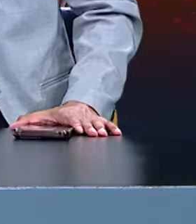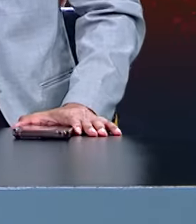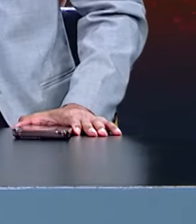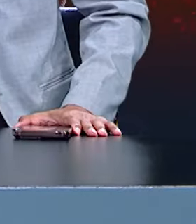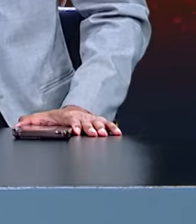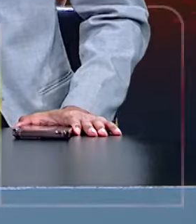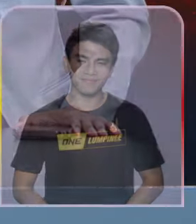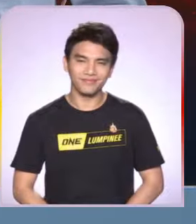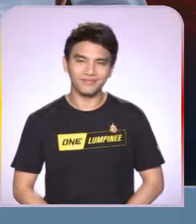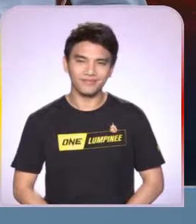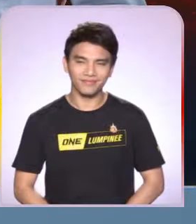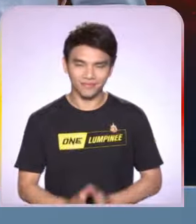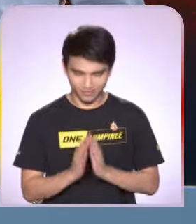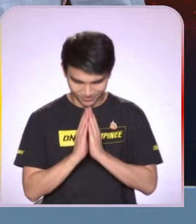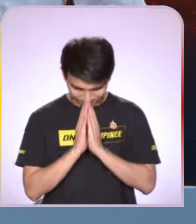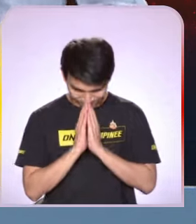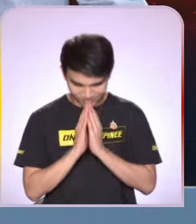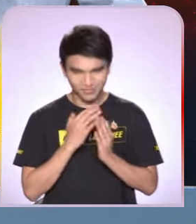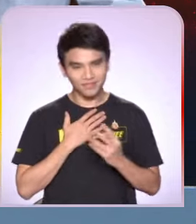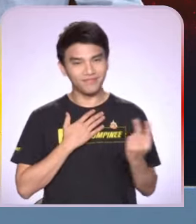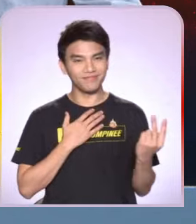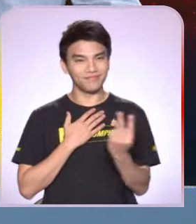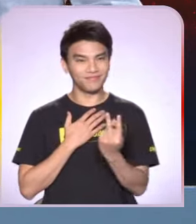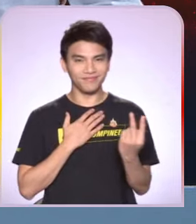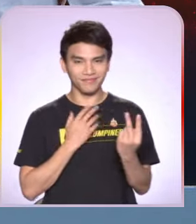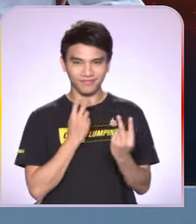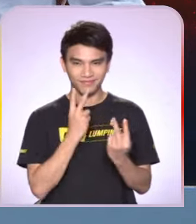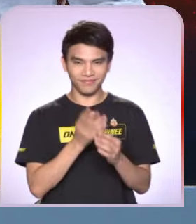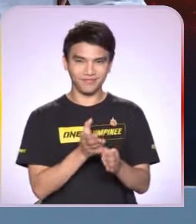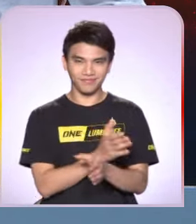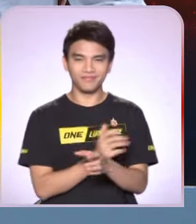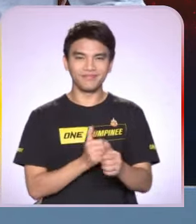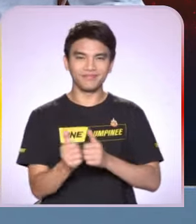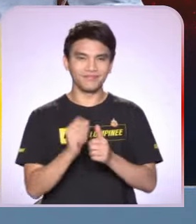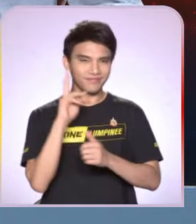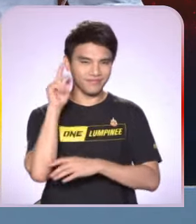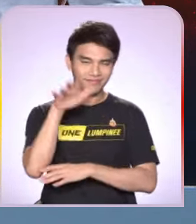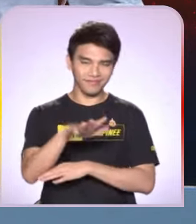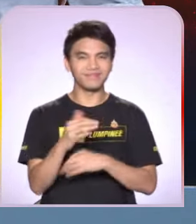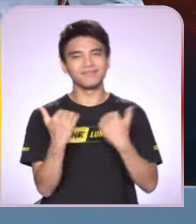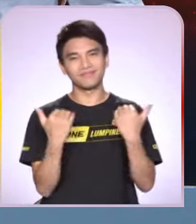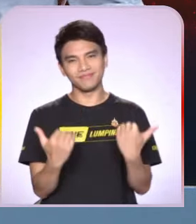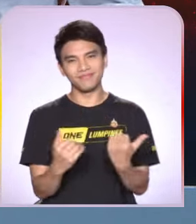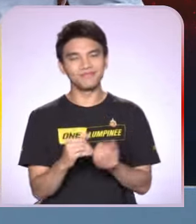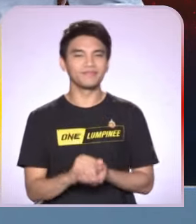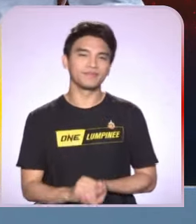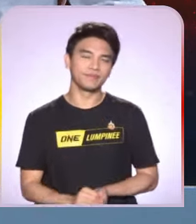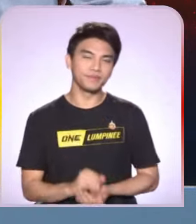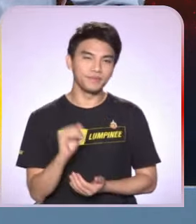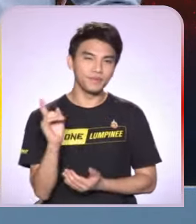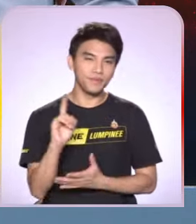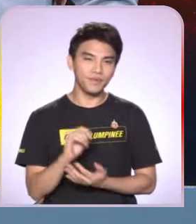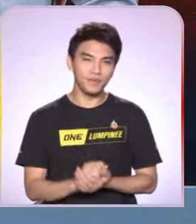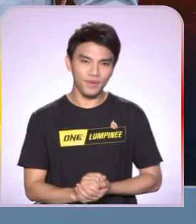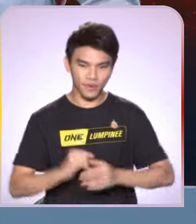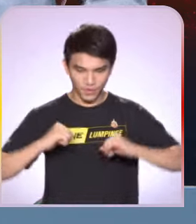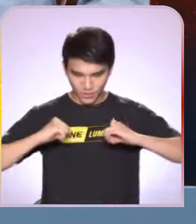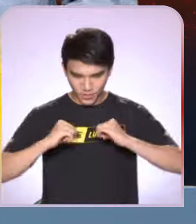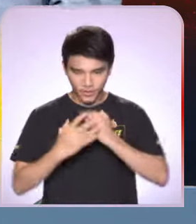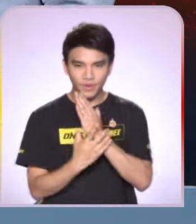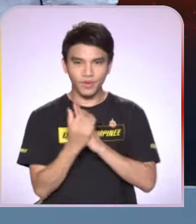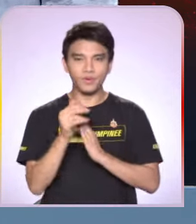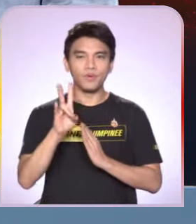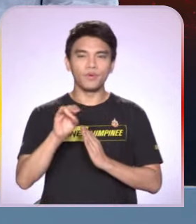สวัสดีครับมิสเตอร์ป๋องครับ สวัสดีครับหนุ่ยไดโนครับ ต้อนรับเข้าสู่ในช่วงของขิงก่อนแข่งในข่าวเย็นประเด็นร้อนนะครับแน่นอนครับคุณผู้ชมครับวันลุมพินีสัปดาห์